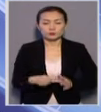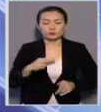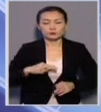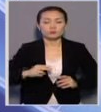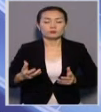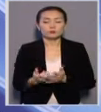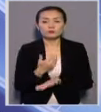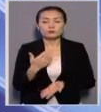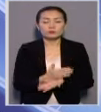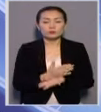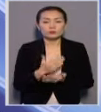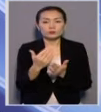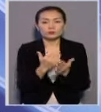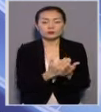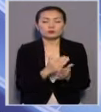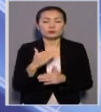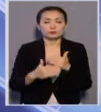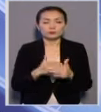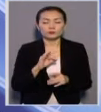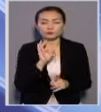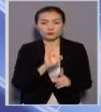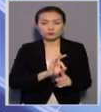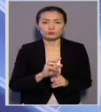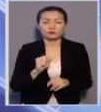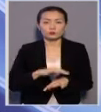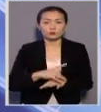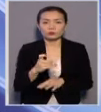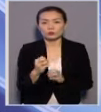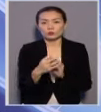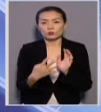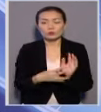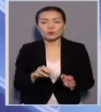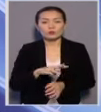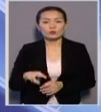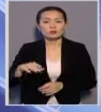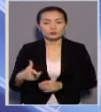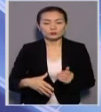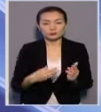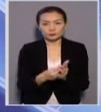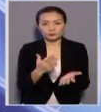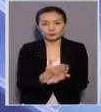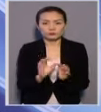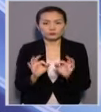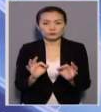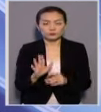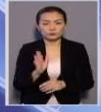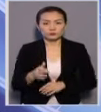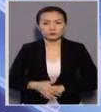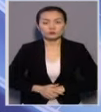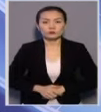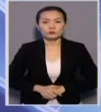жұмысқа қабылданған. Бағдарламаны ілгерілету мақсатында бюджеттен 119 миллион теңге бөлінді. Тақырыпты Айзада